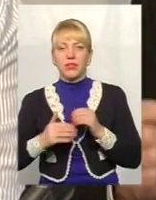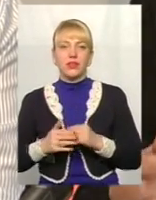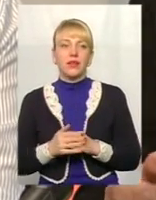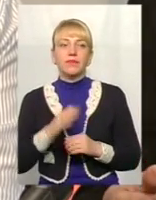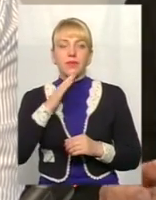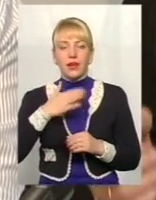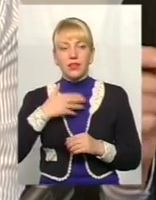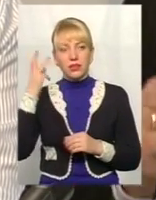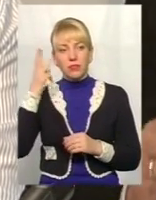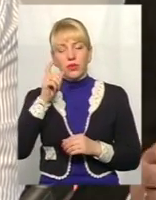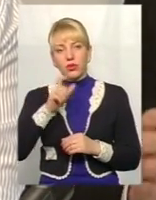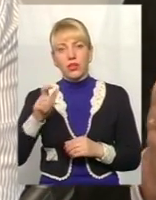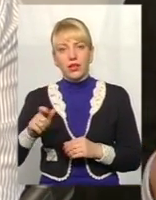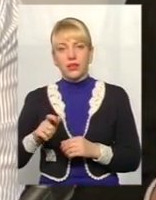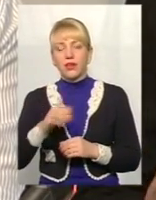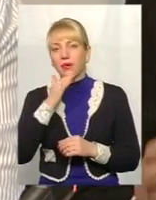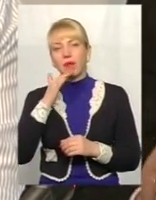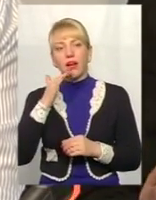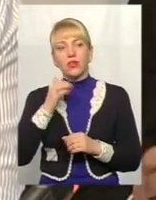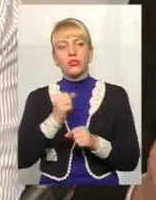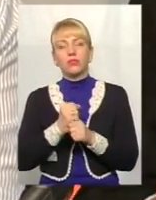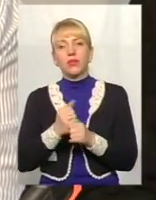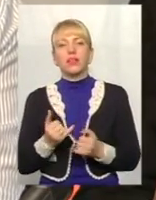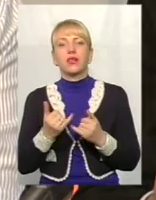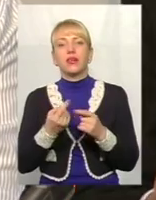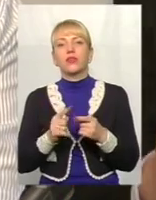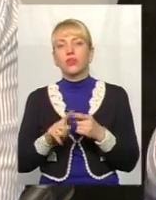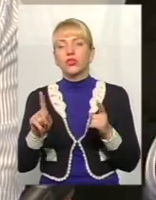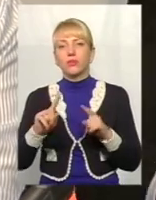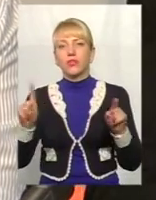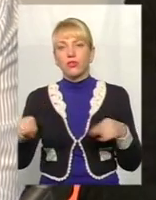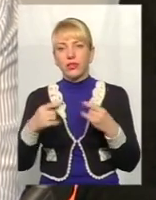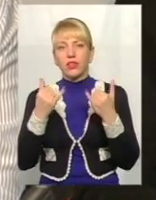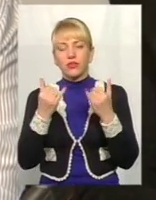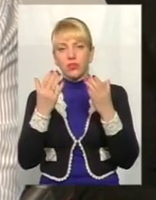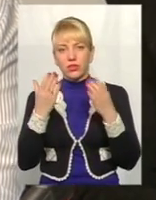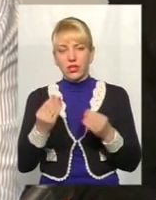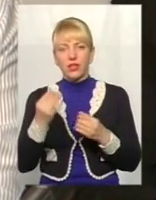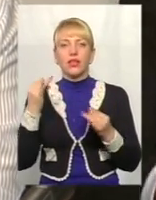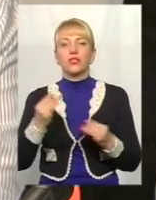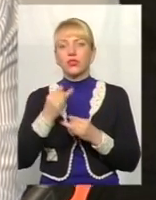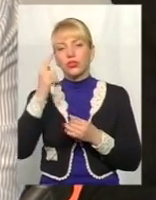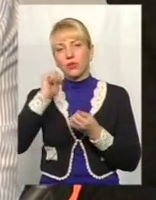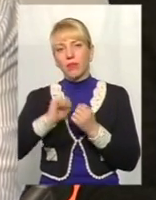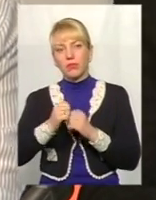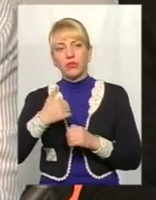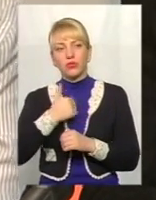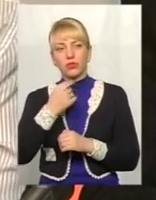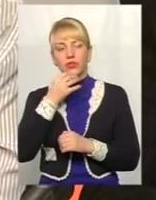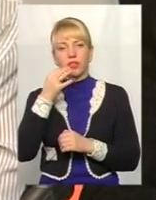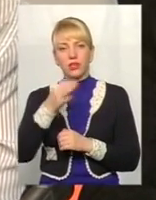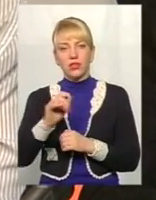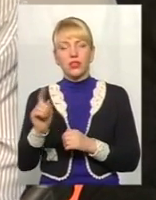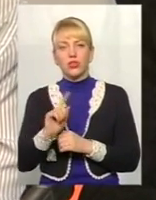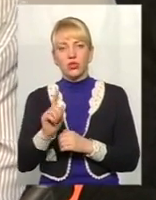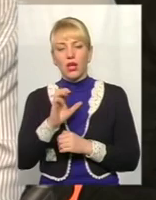наші подоляни багато зробили для того, щоб відродити на сьогоднішній день історичну пам'ять. Хочу сказати,